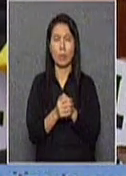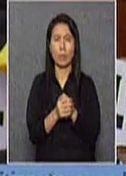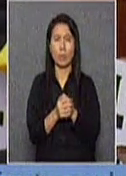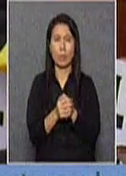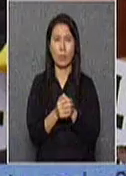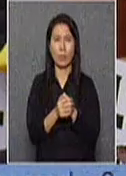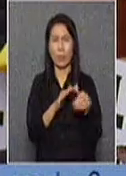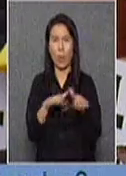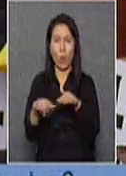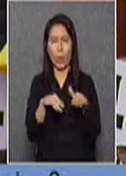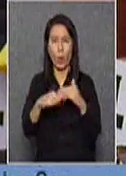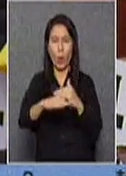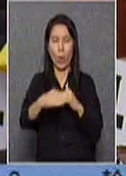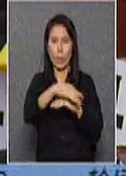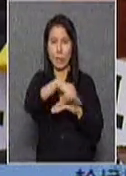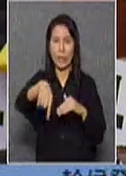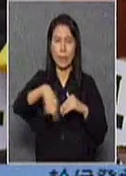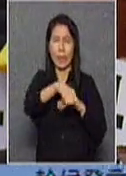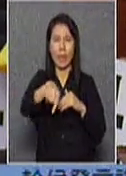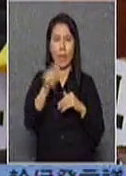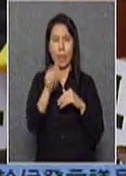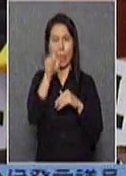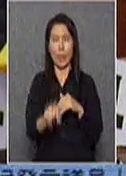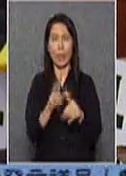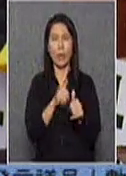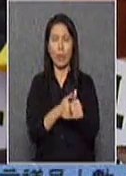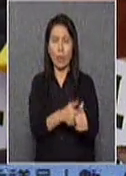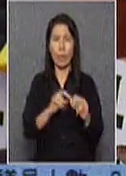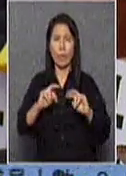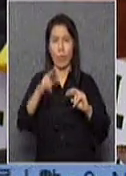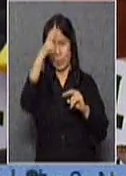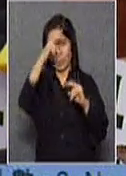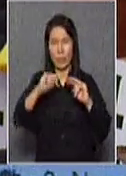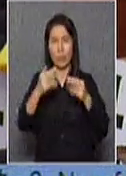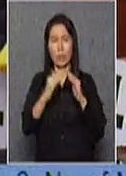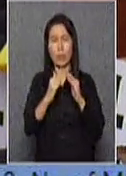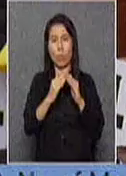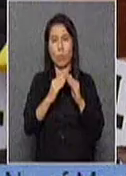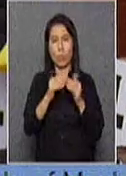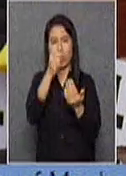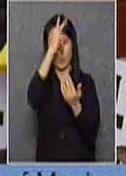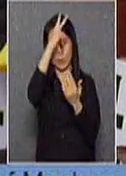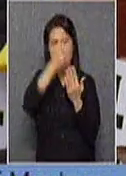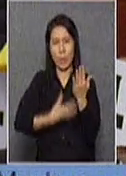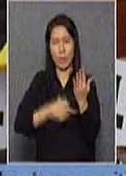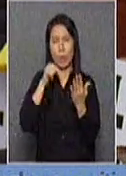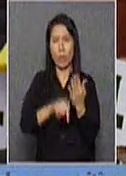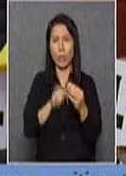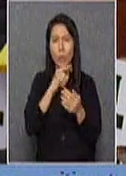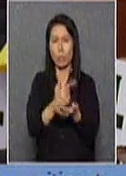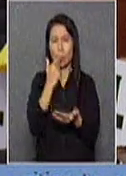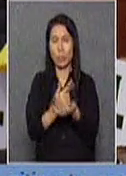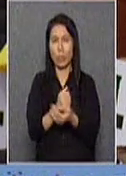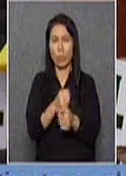海旁用地那個的問題。按這個的發展局的政策呢，它有其中一個主要工作呢，就